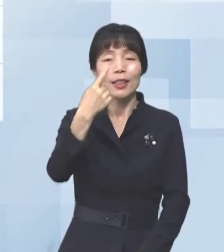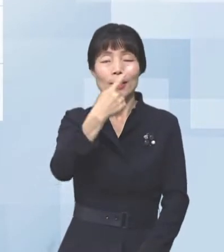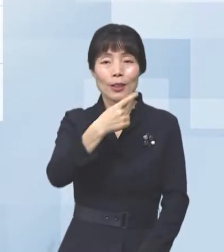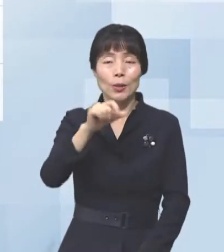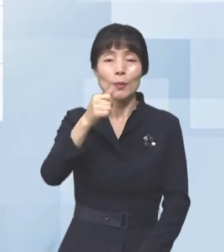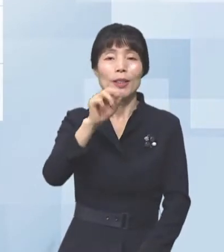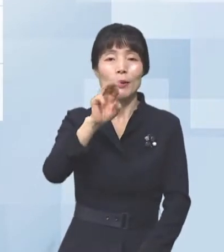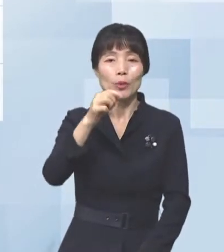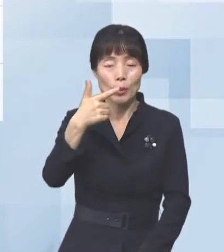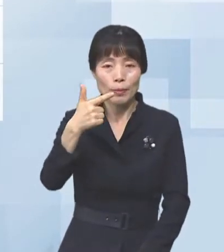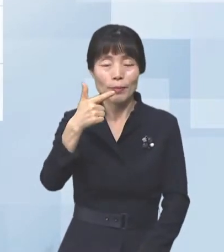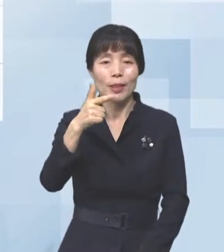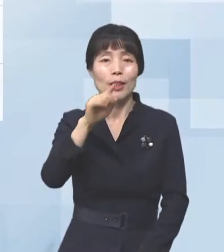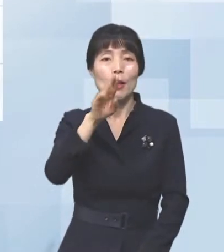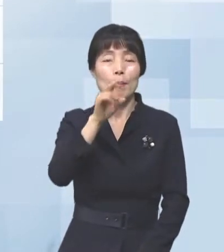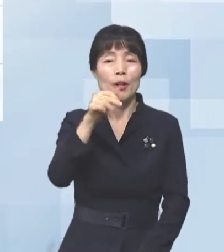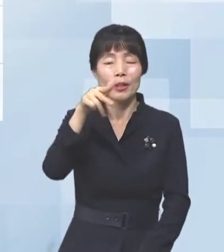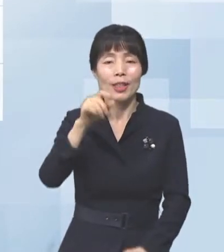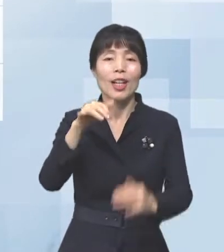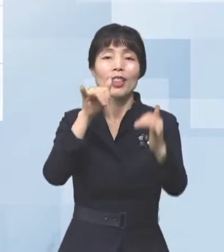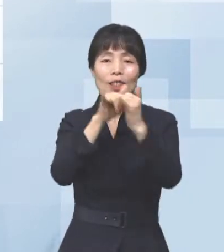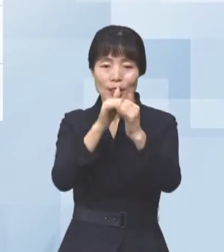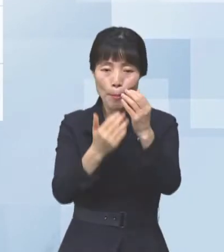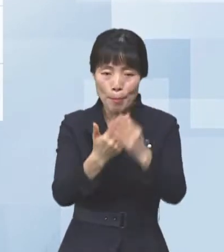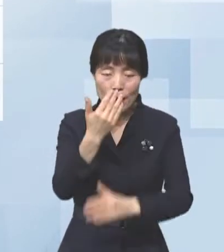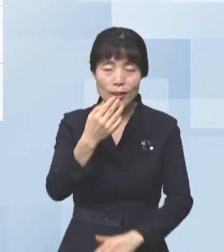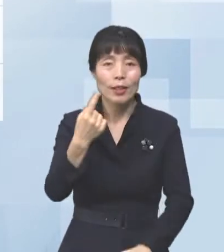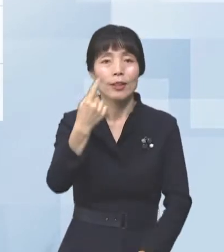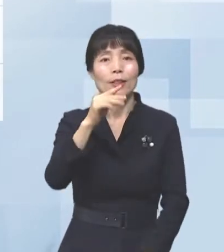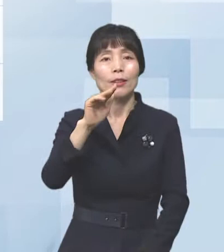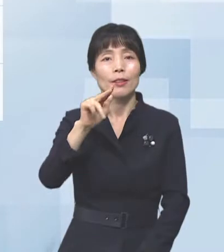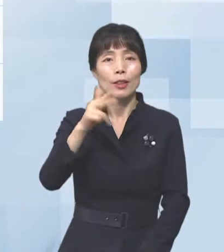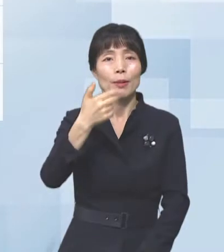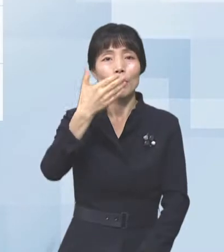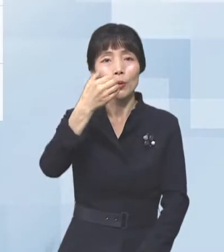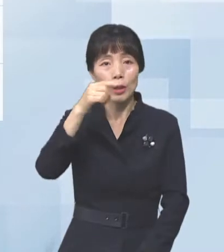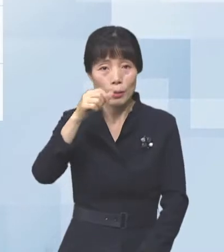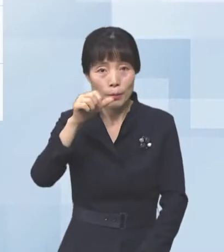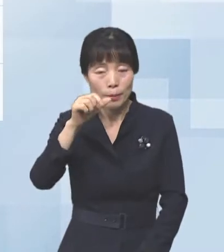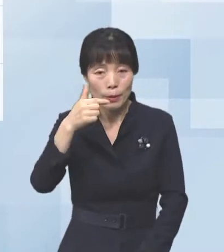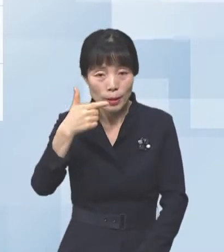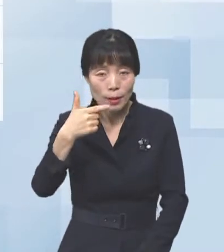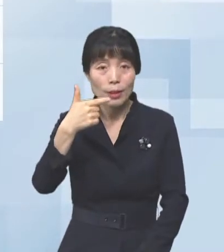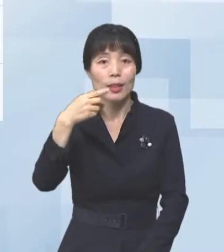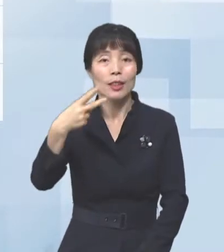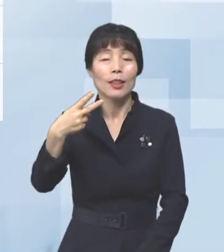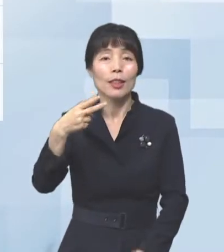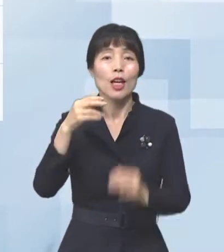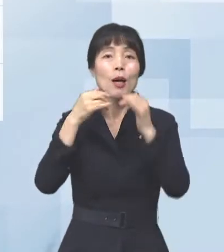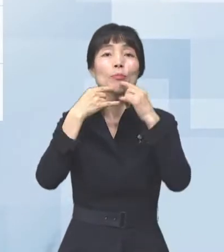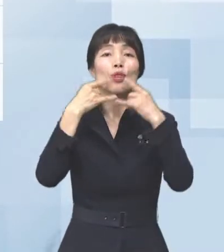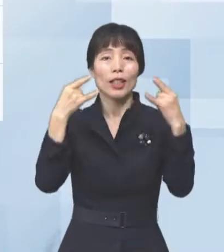1636년에는 병자호란이 일어났습니다. 또 1792년에는 프랑스 왕정이 무너졌고,